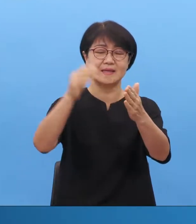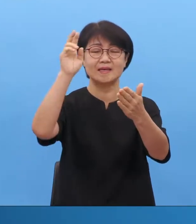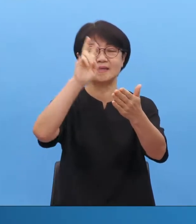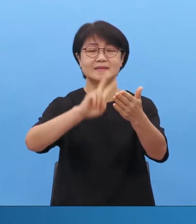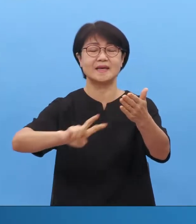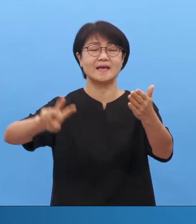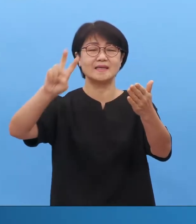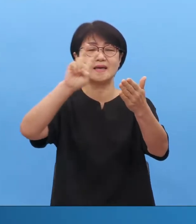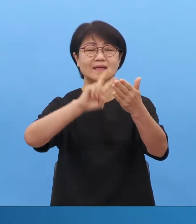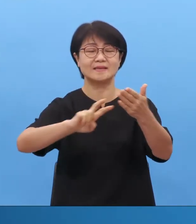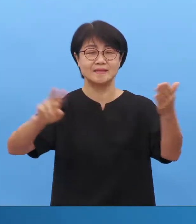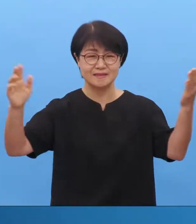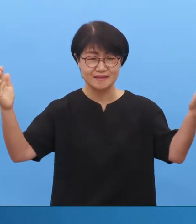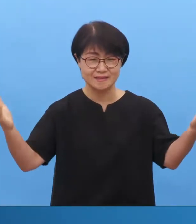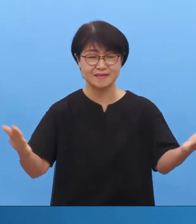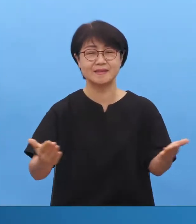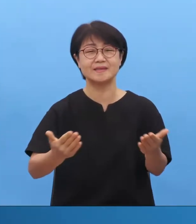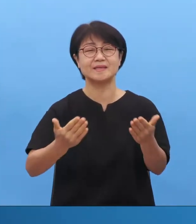끝날까지 찬양